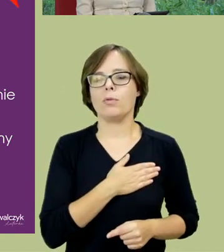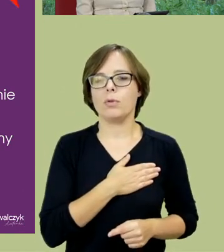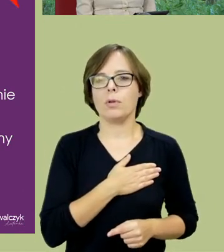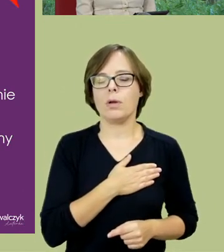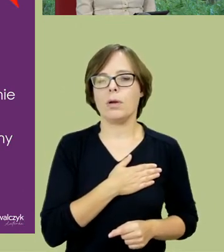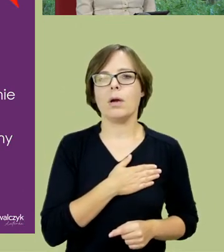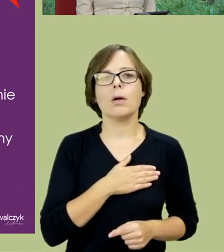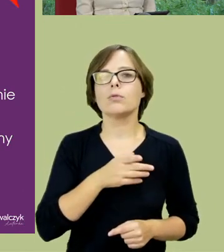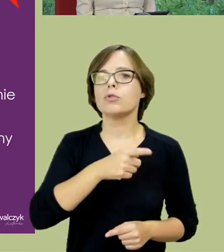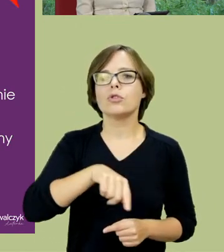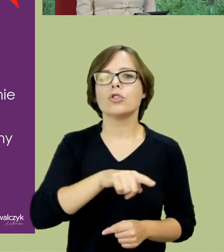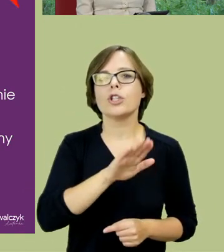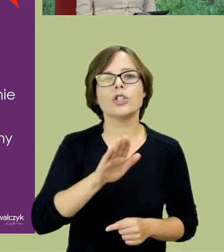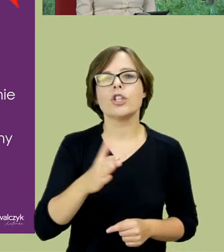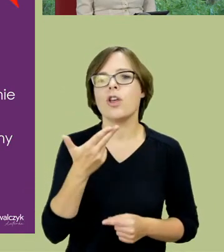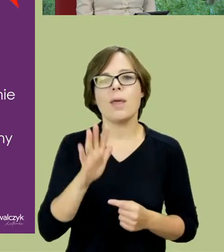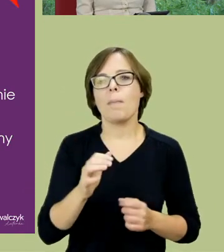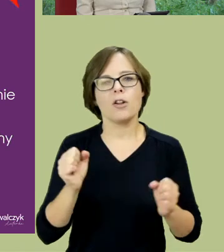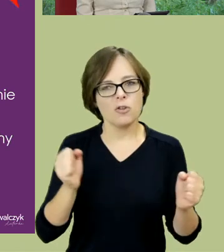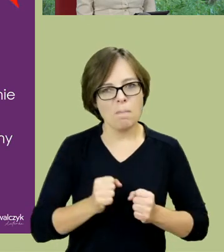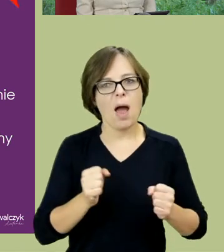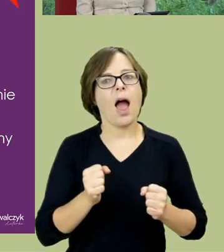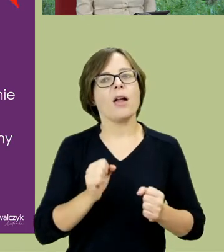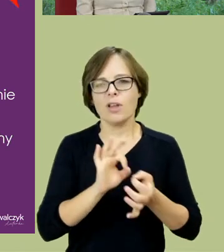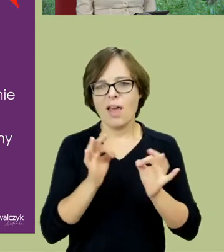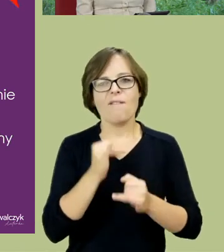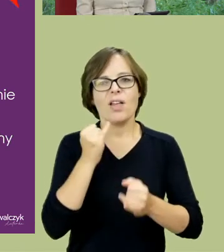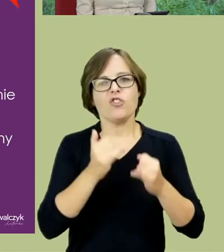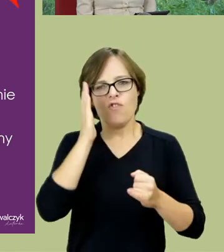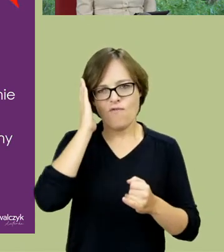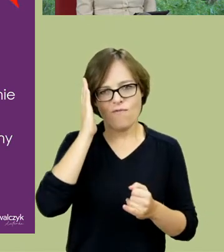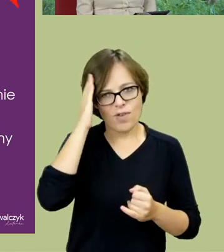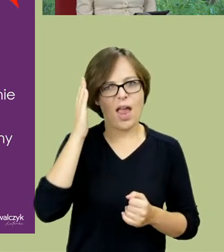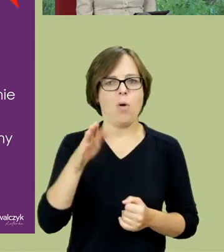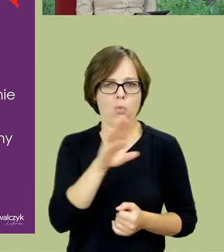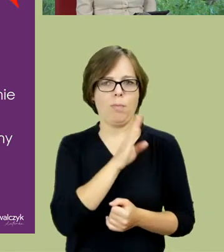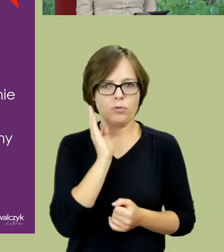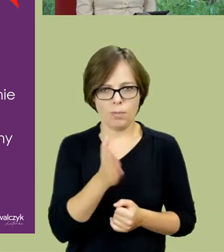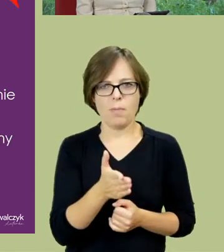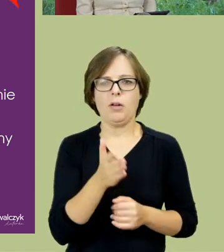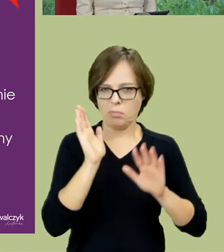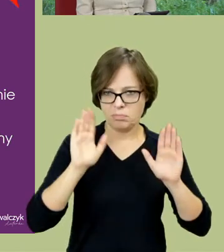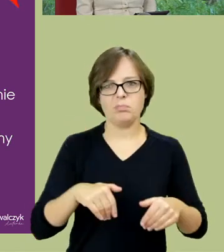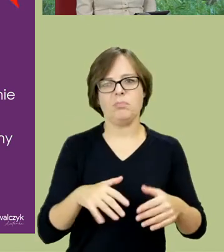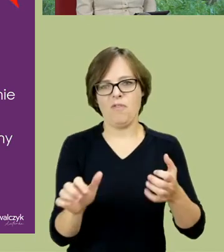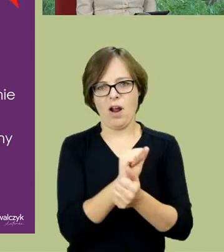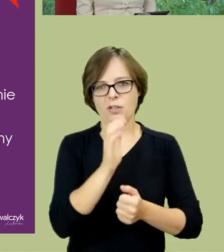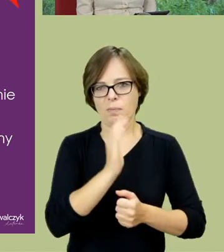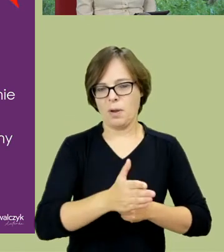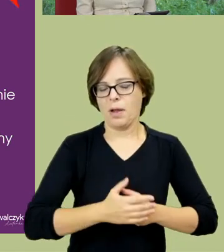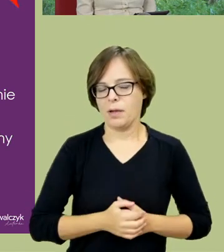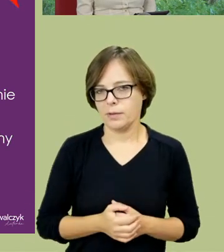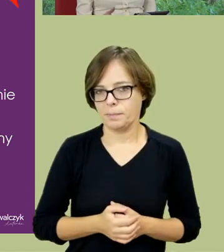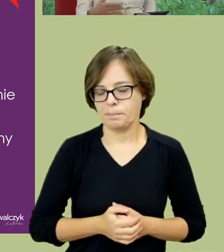bać się pójść na pewną śmierć. I oczywiście mamy liczne